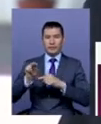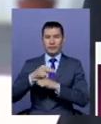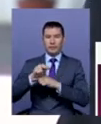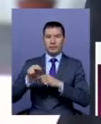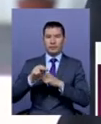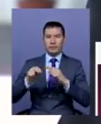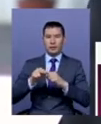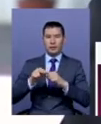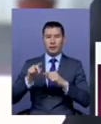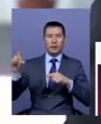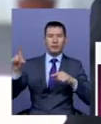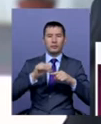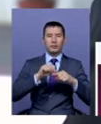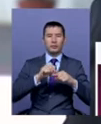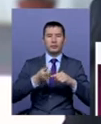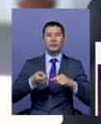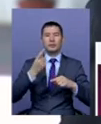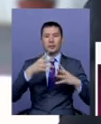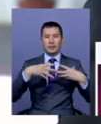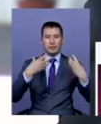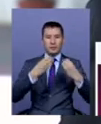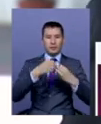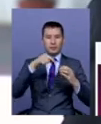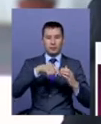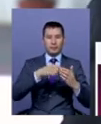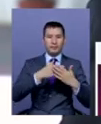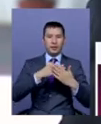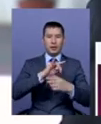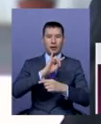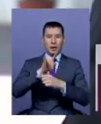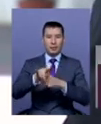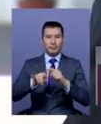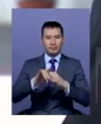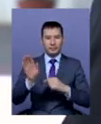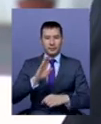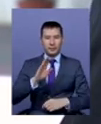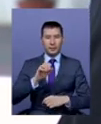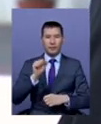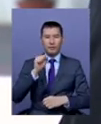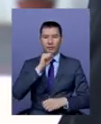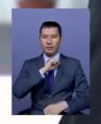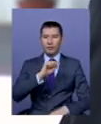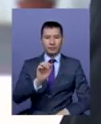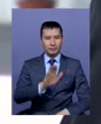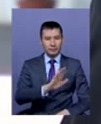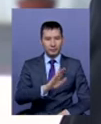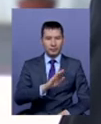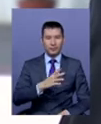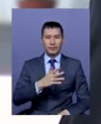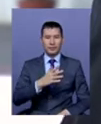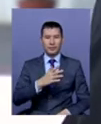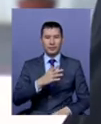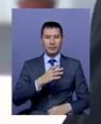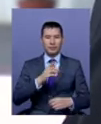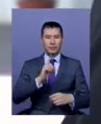мысалы, отбасындағы тәрбие, өтірік айтпа, ұрлама, осы содан кейін